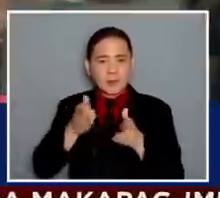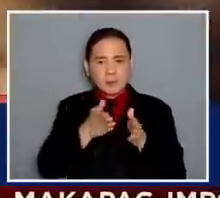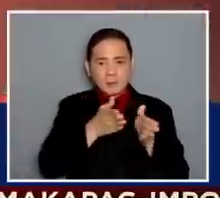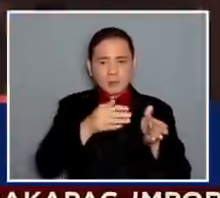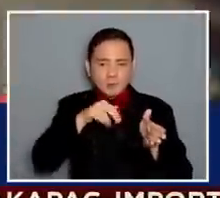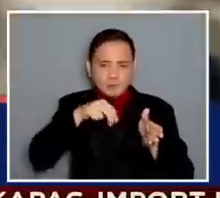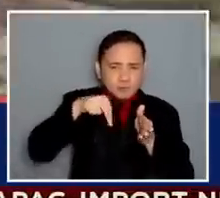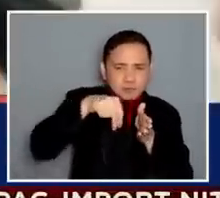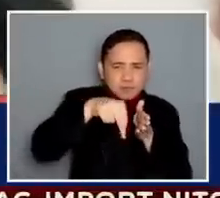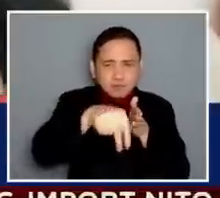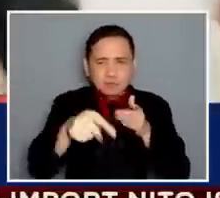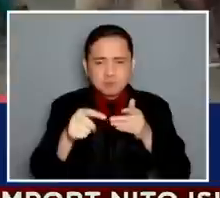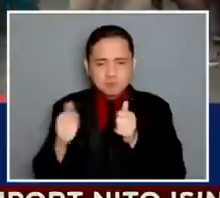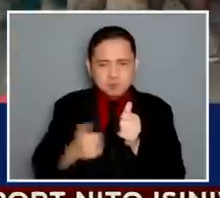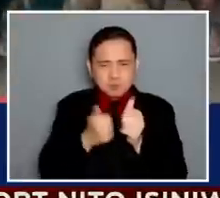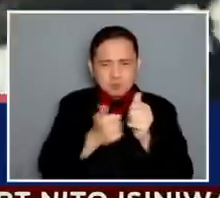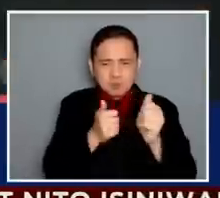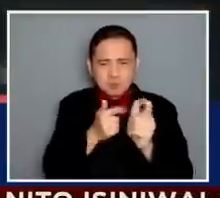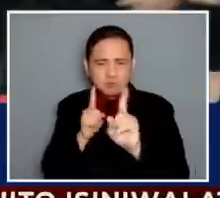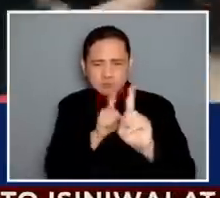sa kalsada,